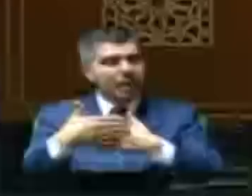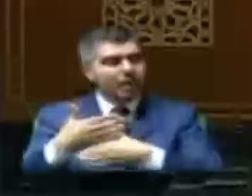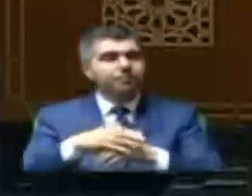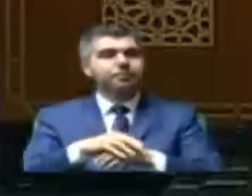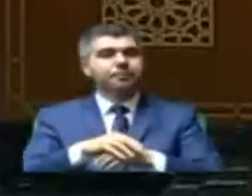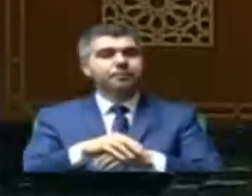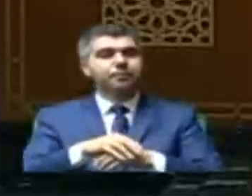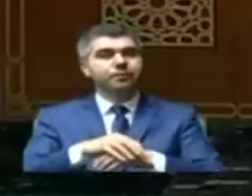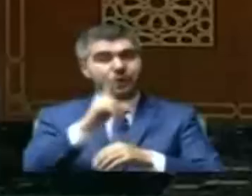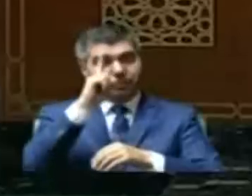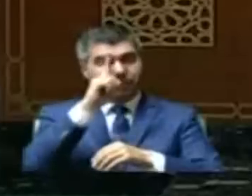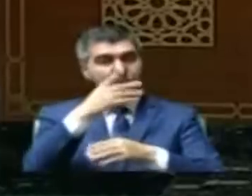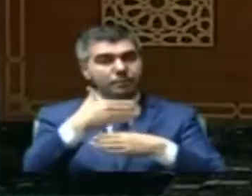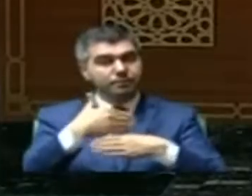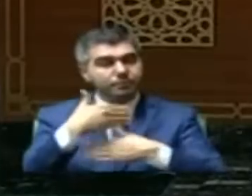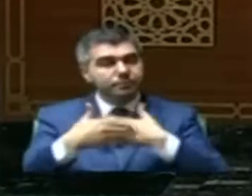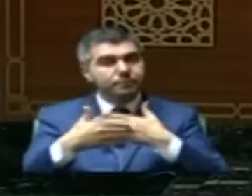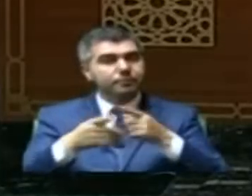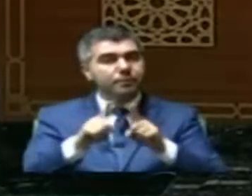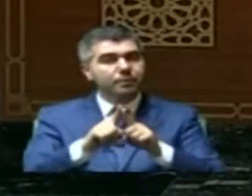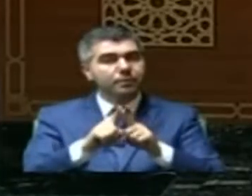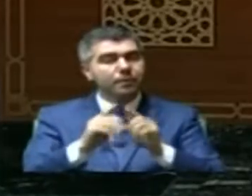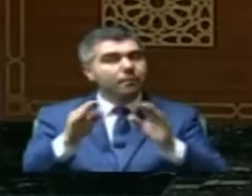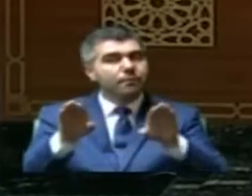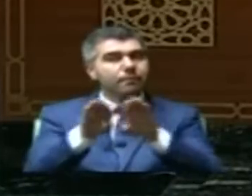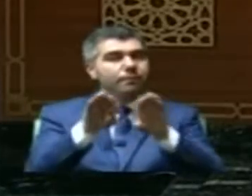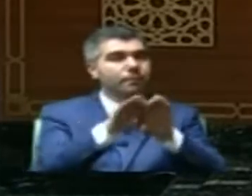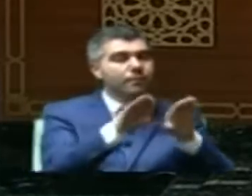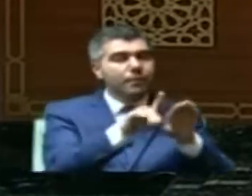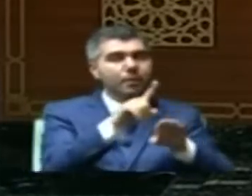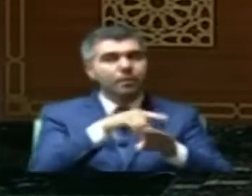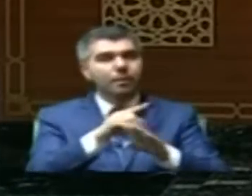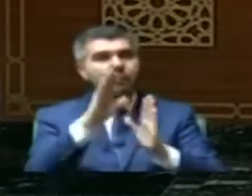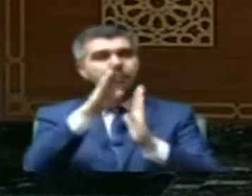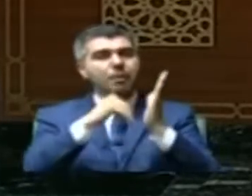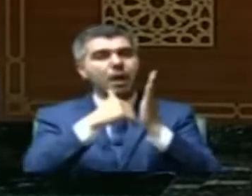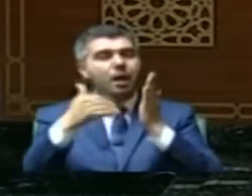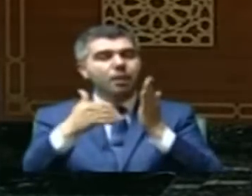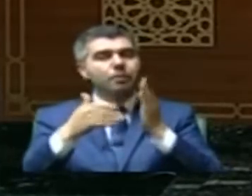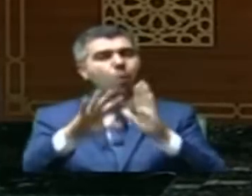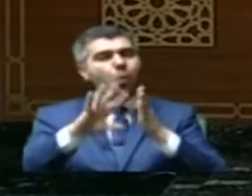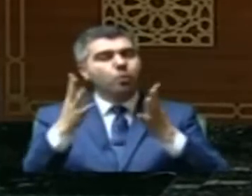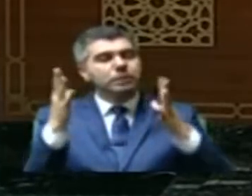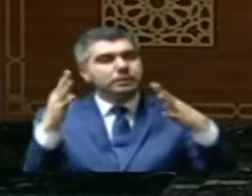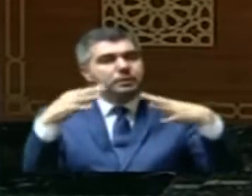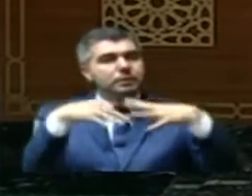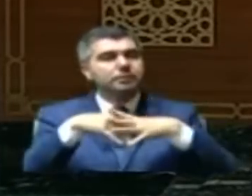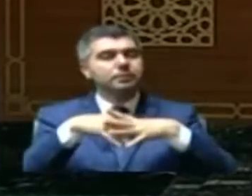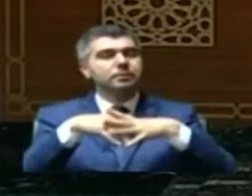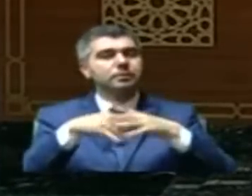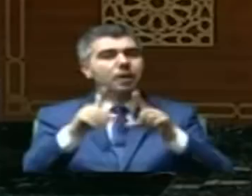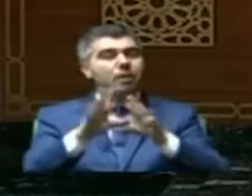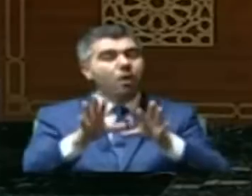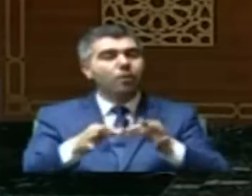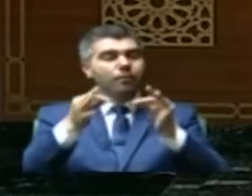وغادي نعتمدها لتحقيق الانسجام بين مختلف برامج الحمايه الاجتماعيه الموجوده باش تمشي تحقق الهدف